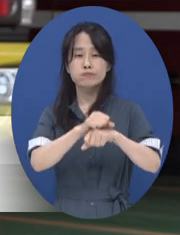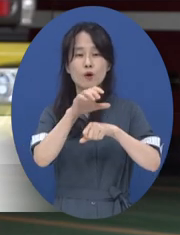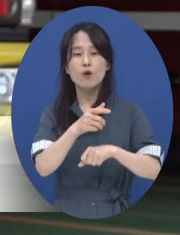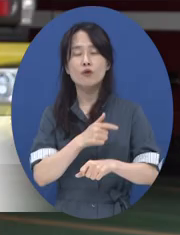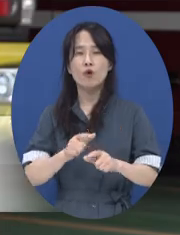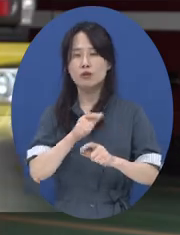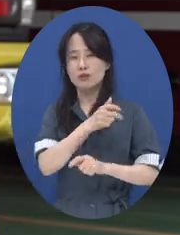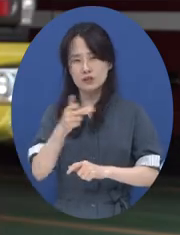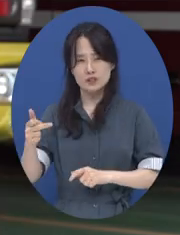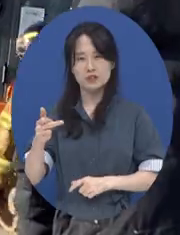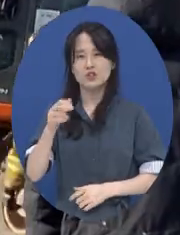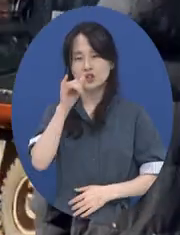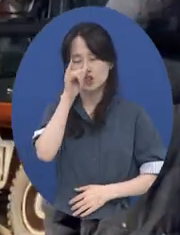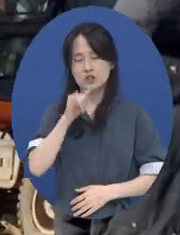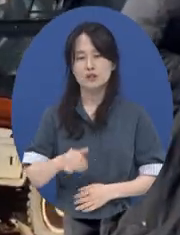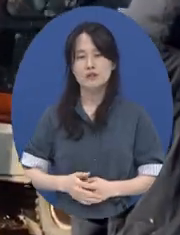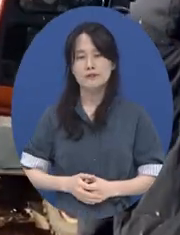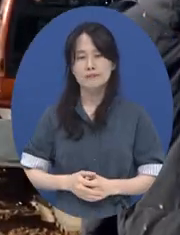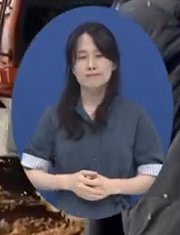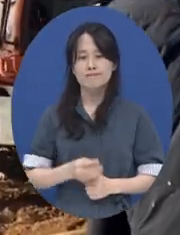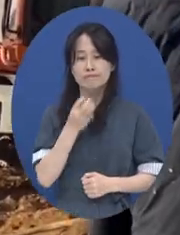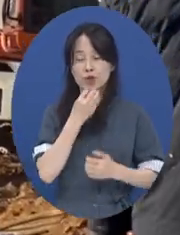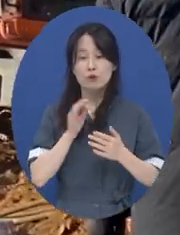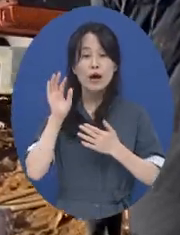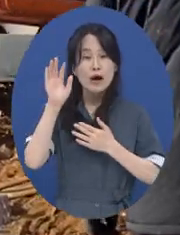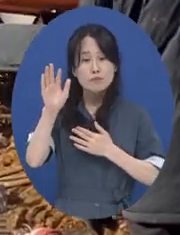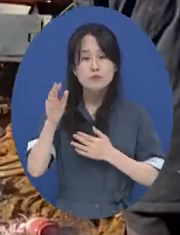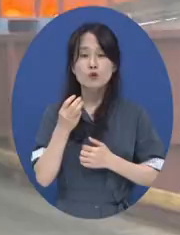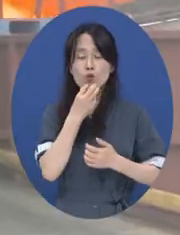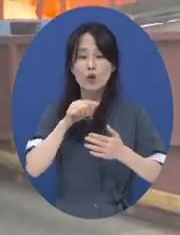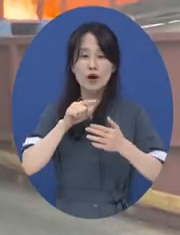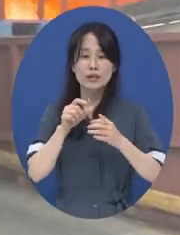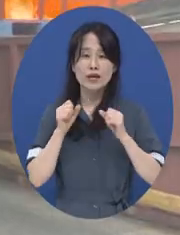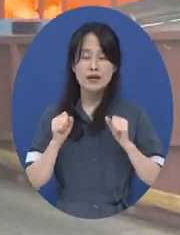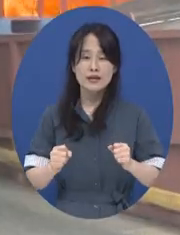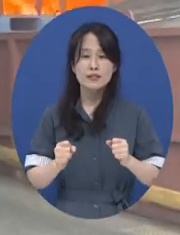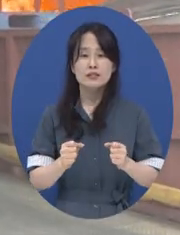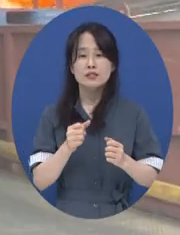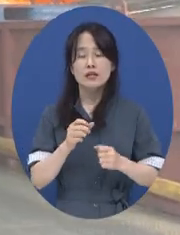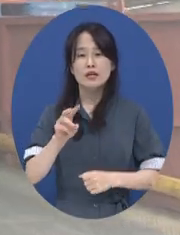큰 것으로 분석되고 있습니다. 경기도는 앞으로 도내 소재한 총